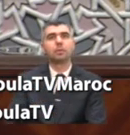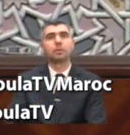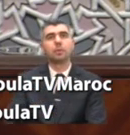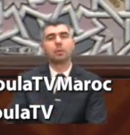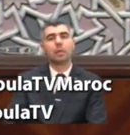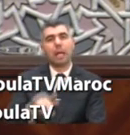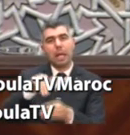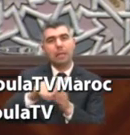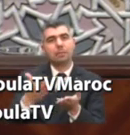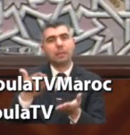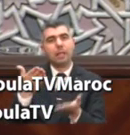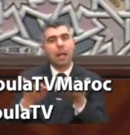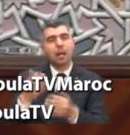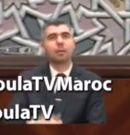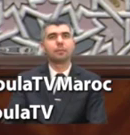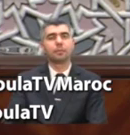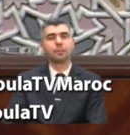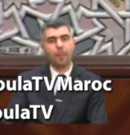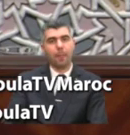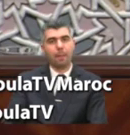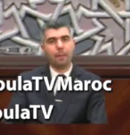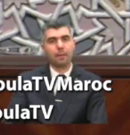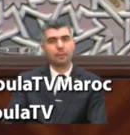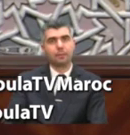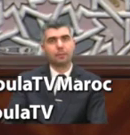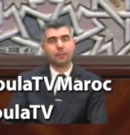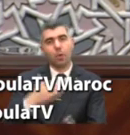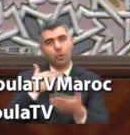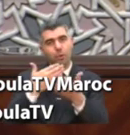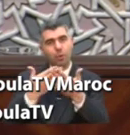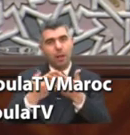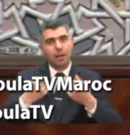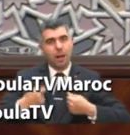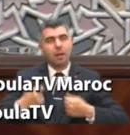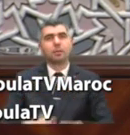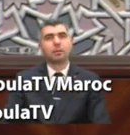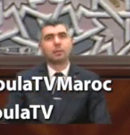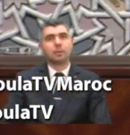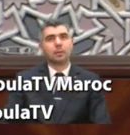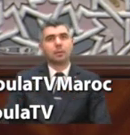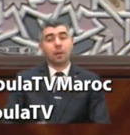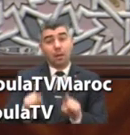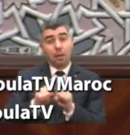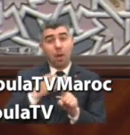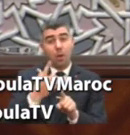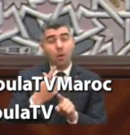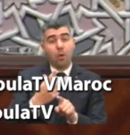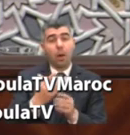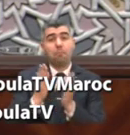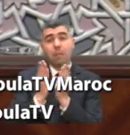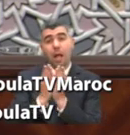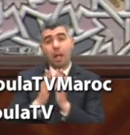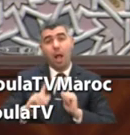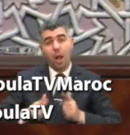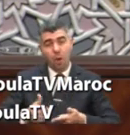الفريق الاستقلالي الوحدة والتعادلية. تفضلي السيدة النائبة. شكرا سيد الرئيس. لازال التعليم العمومي بلادنا